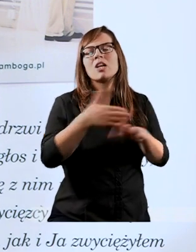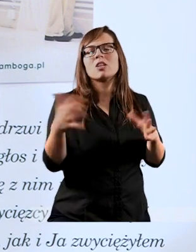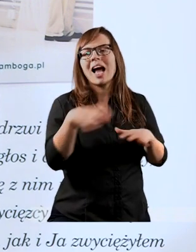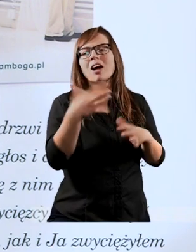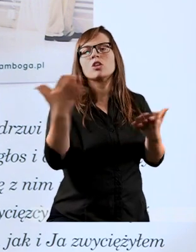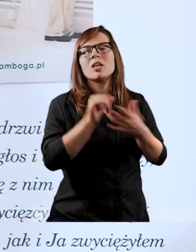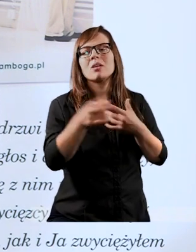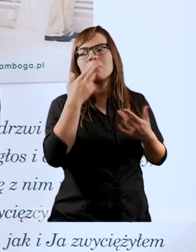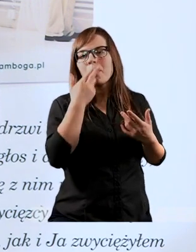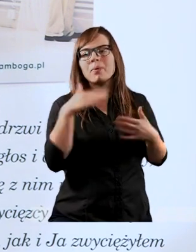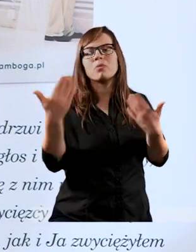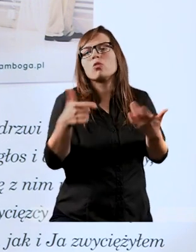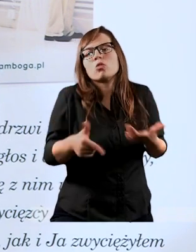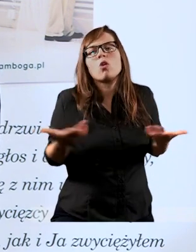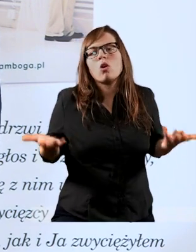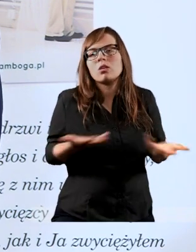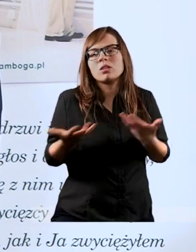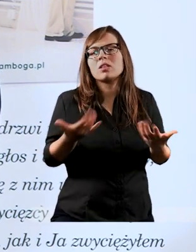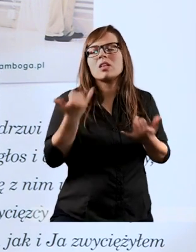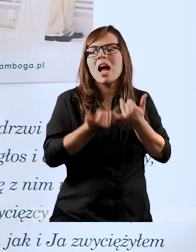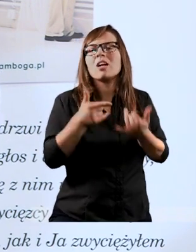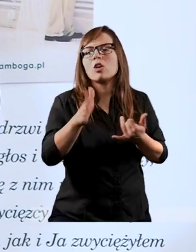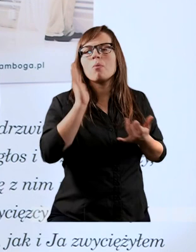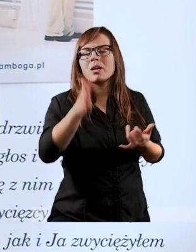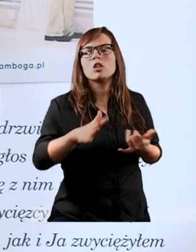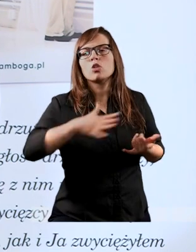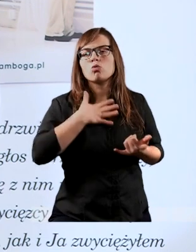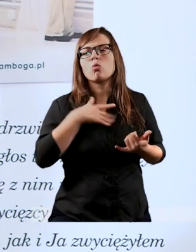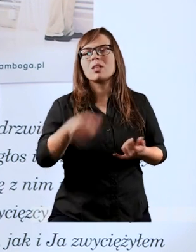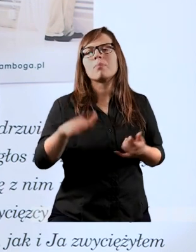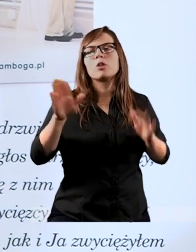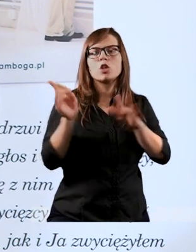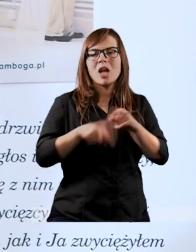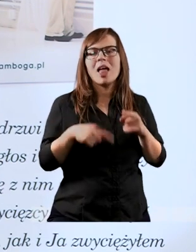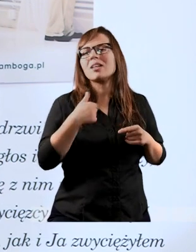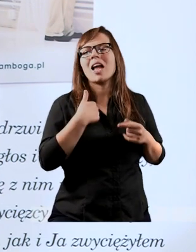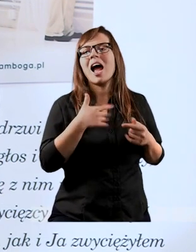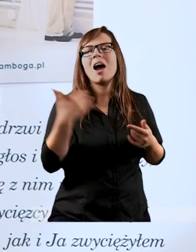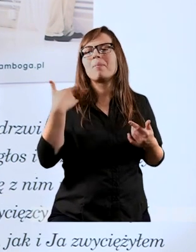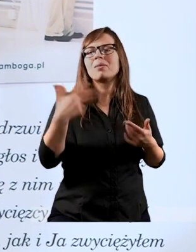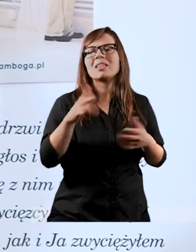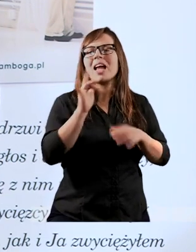kasie, gdzie podaje papierosy, no jeżeli będzie się z tym czuł źle,